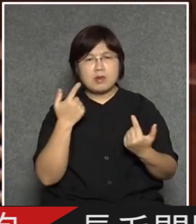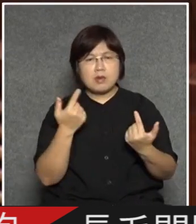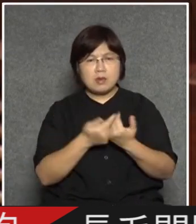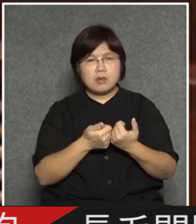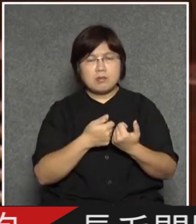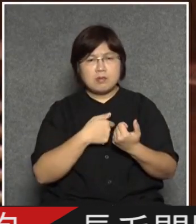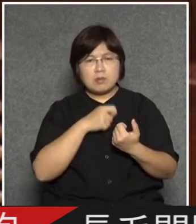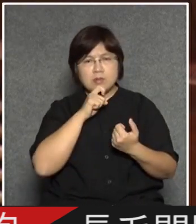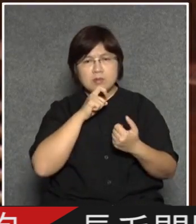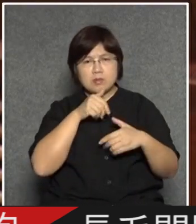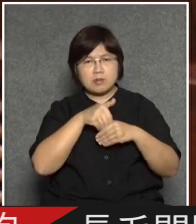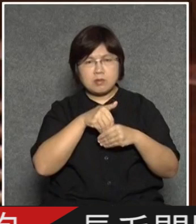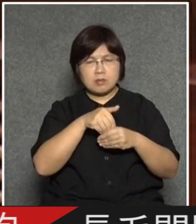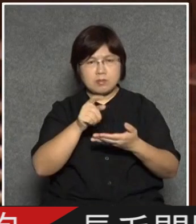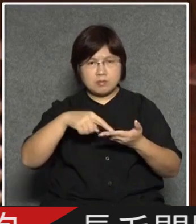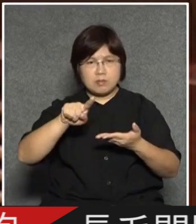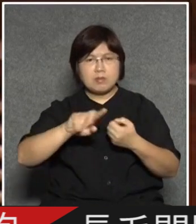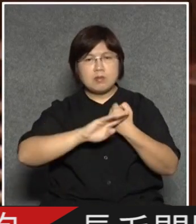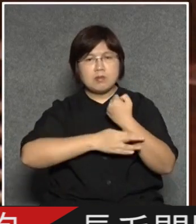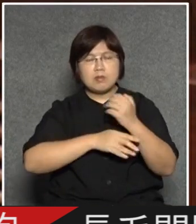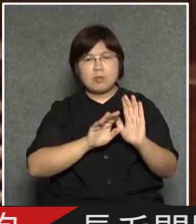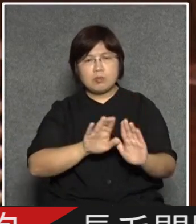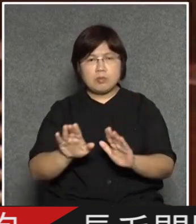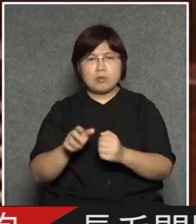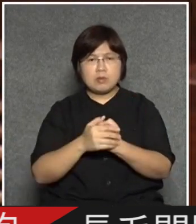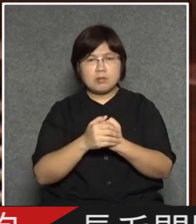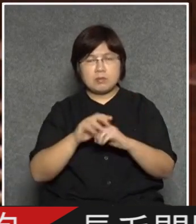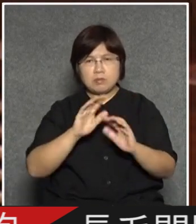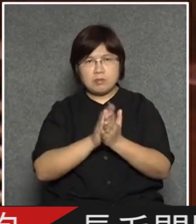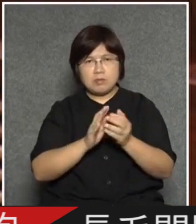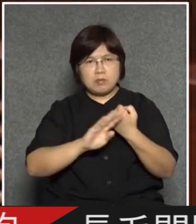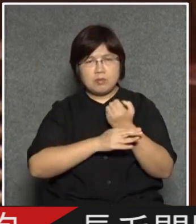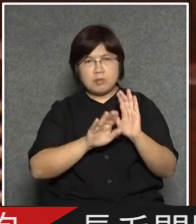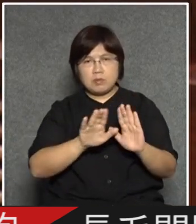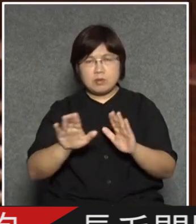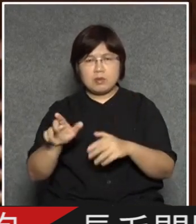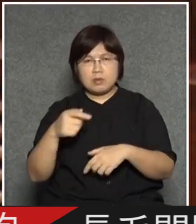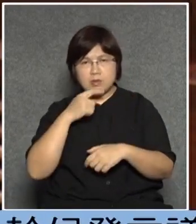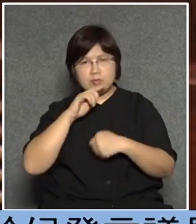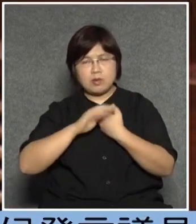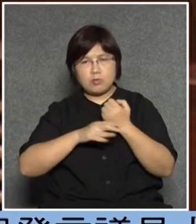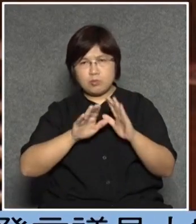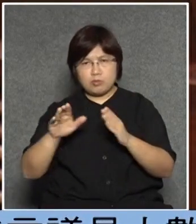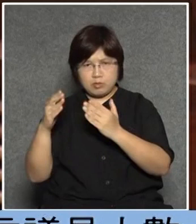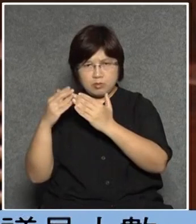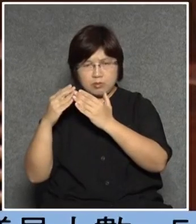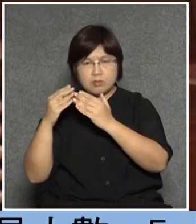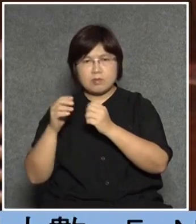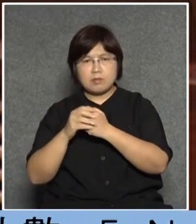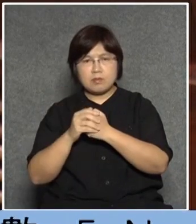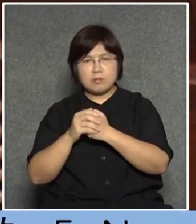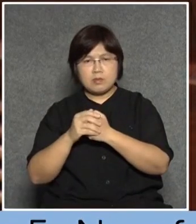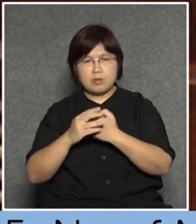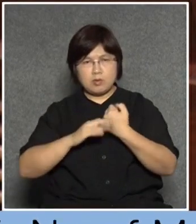理據嘅申請先獲准批准發還，所以呢啲所有嘅發還嘅申請都由法援處去法律呢個法援嘅律